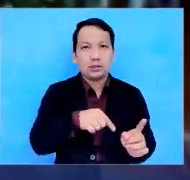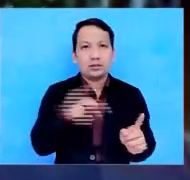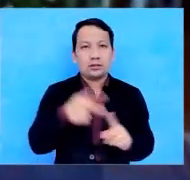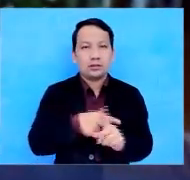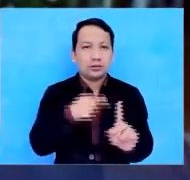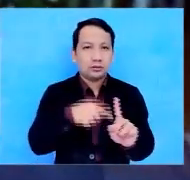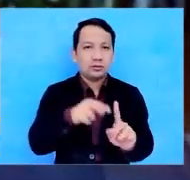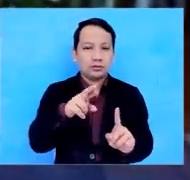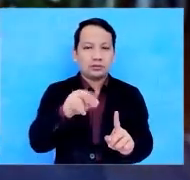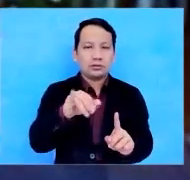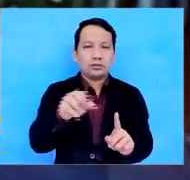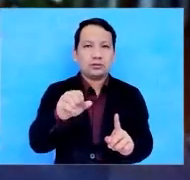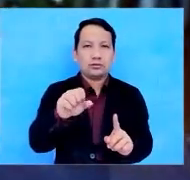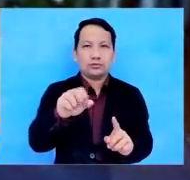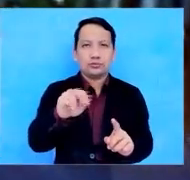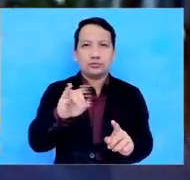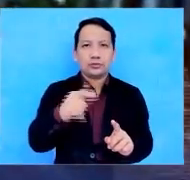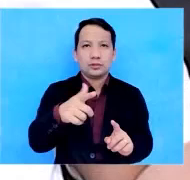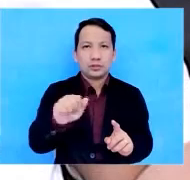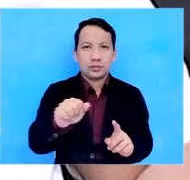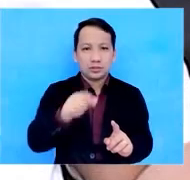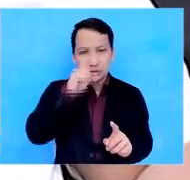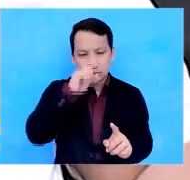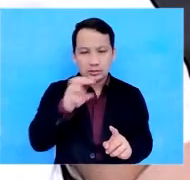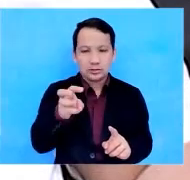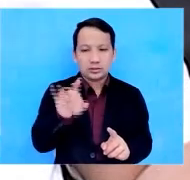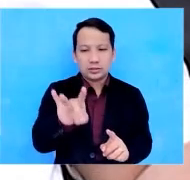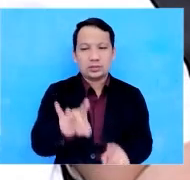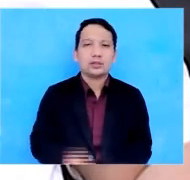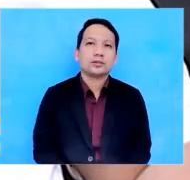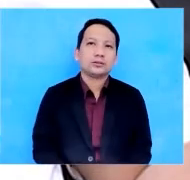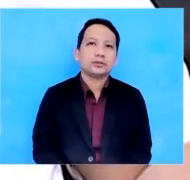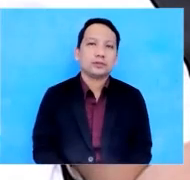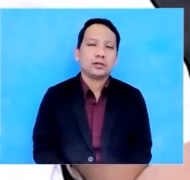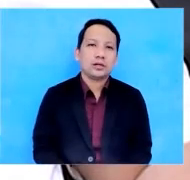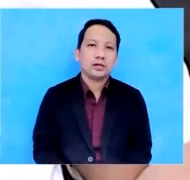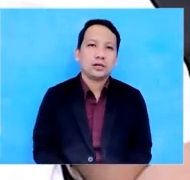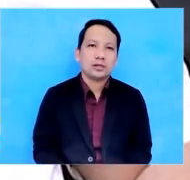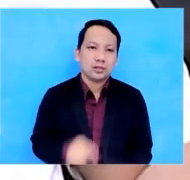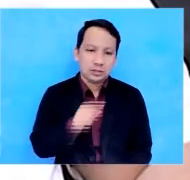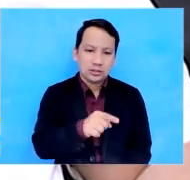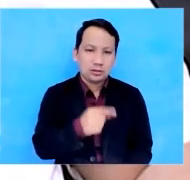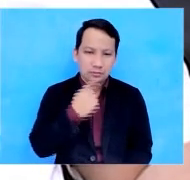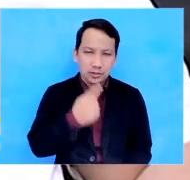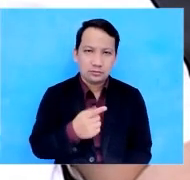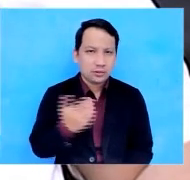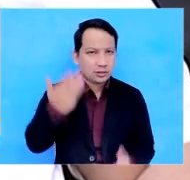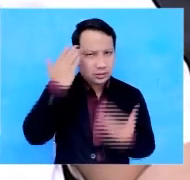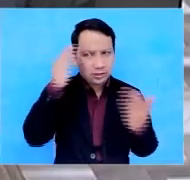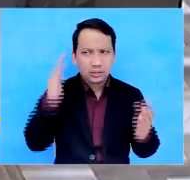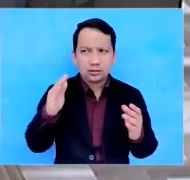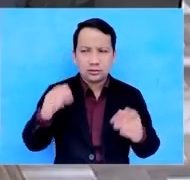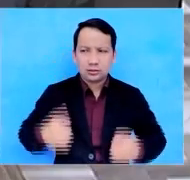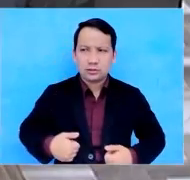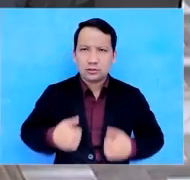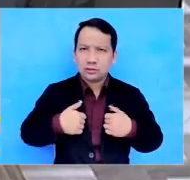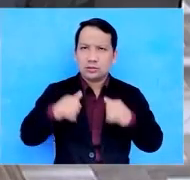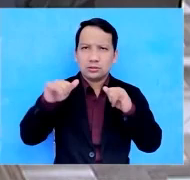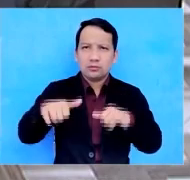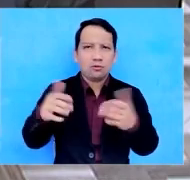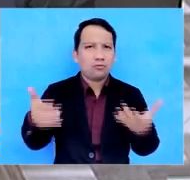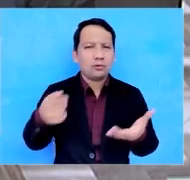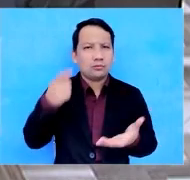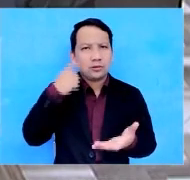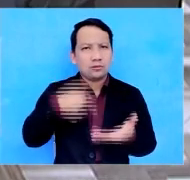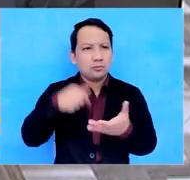Reynold Suniga, 78 anyos. Ayon sa barangay, hindi nila residente si Suniga. Wala rin daw silang